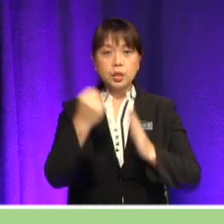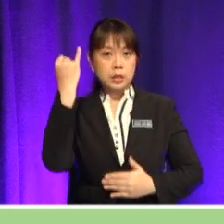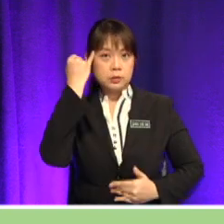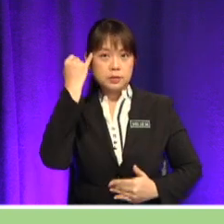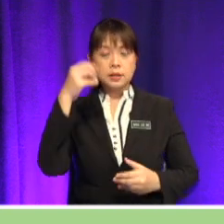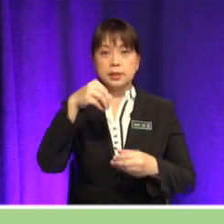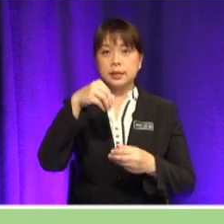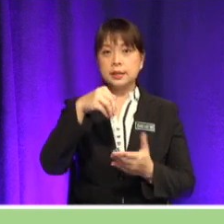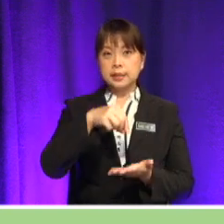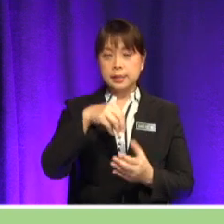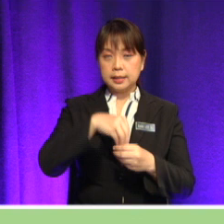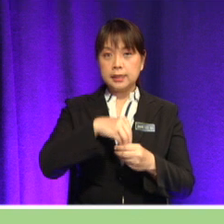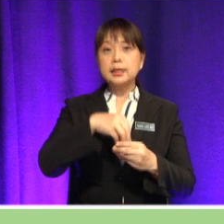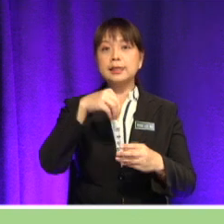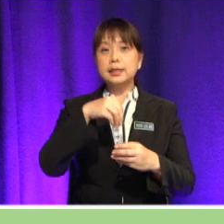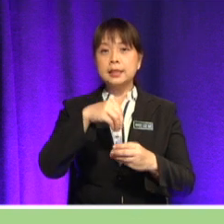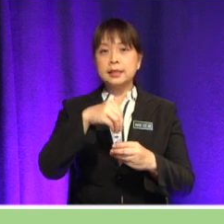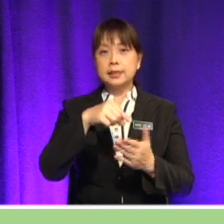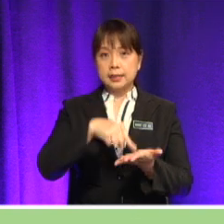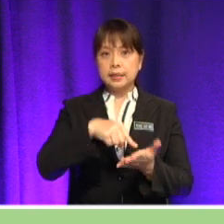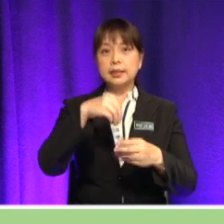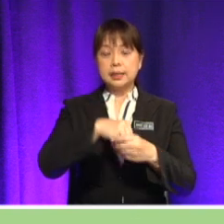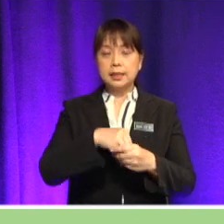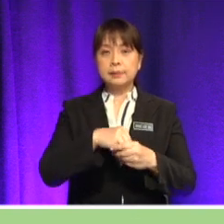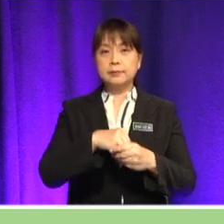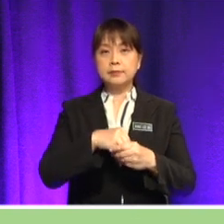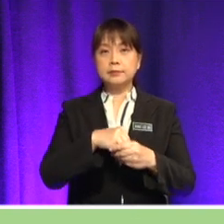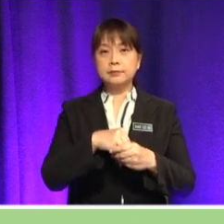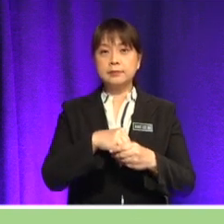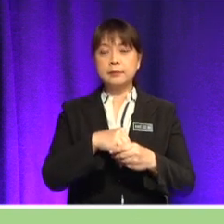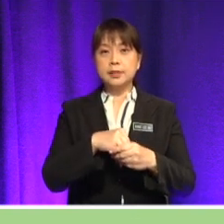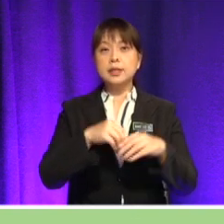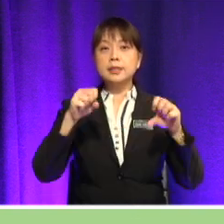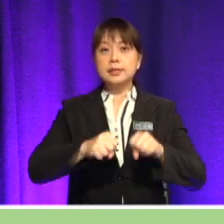dalam suatu sistem tertutup dimana bila kita picik dekat sini